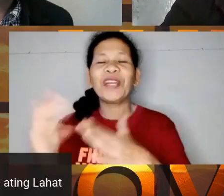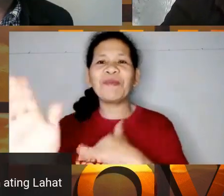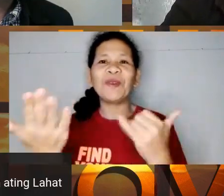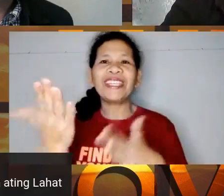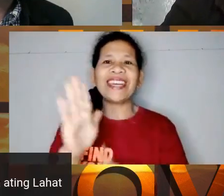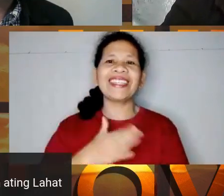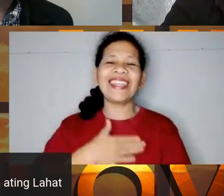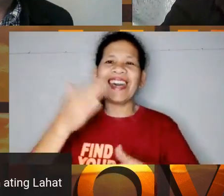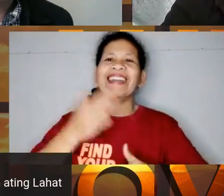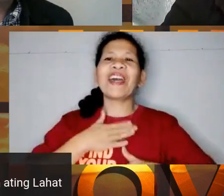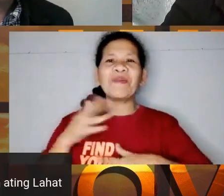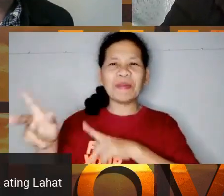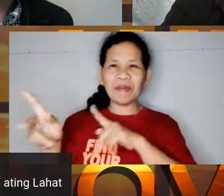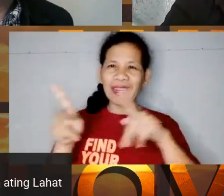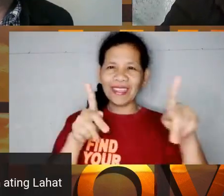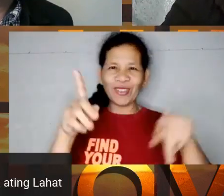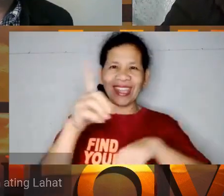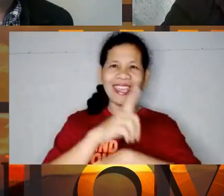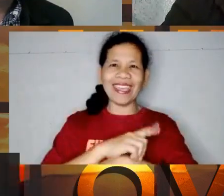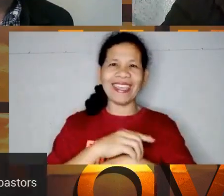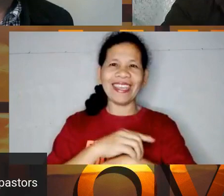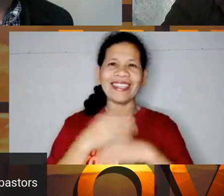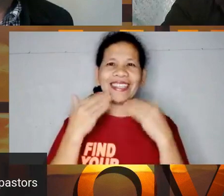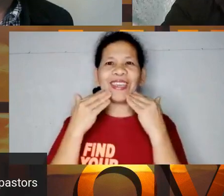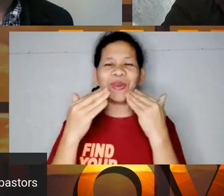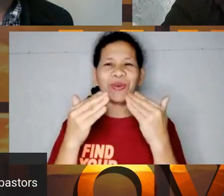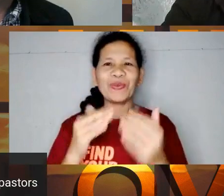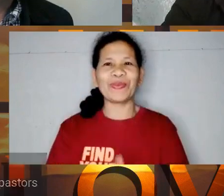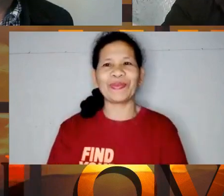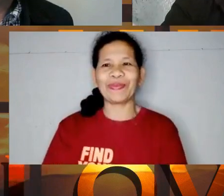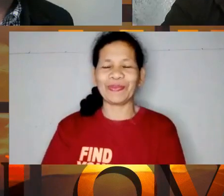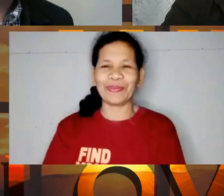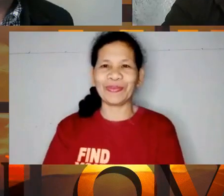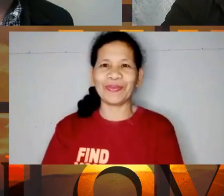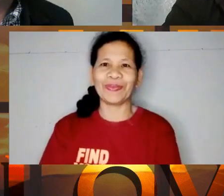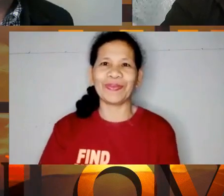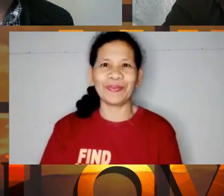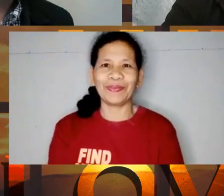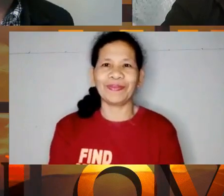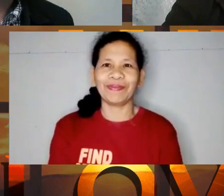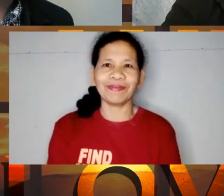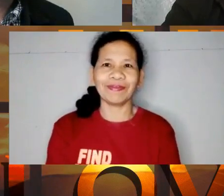Good morning po ulit sa ating lahat. Happy Preparation Day. Thank you.